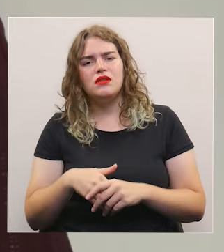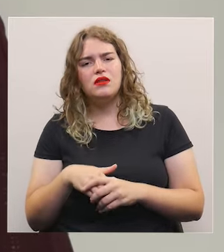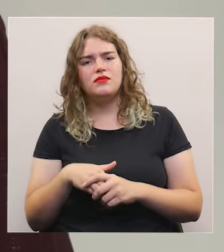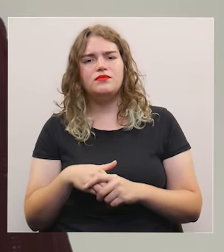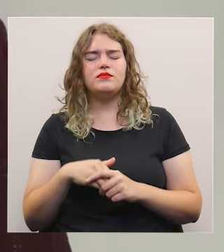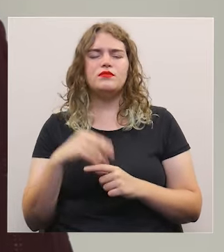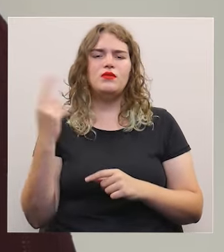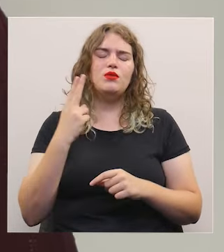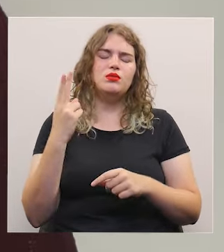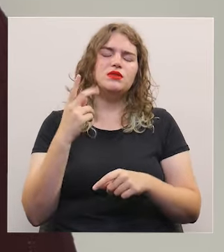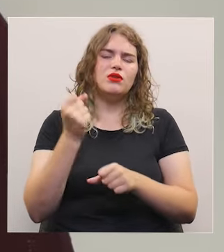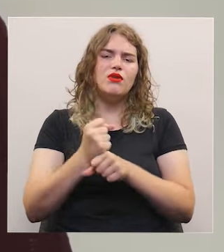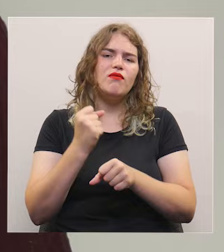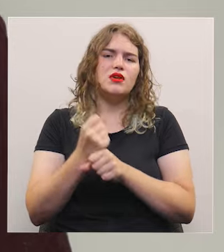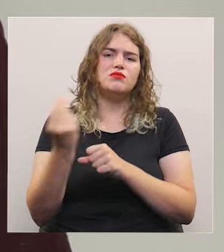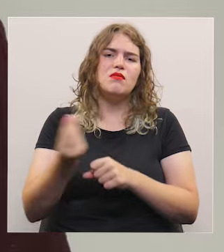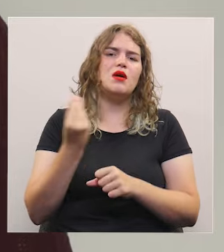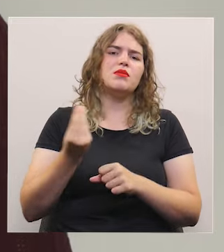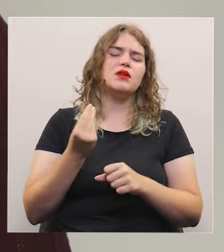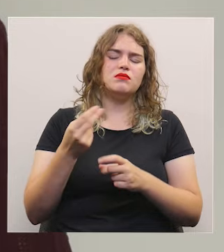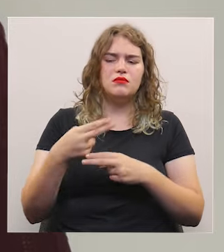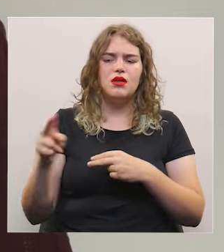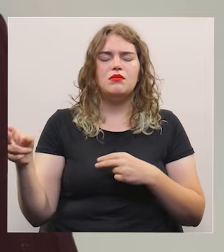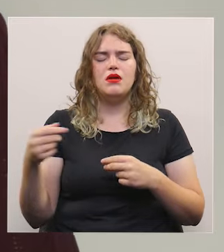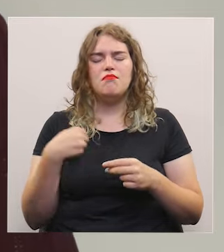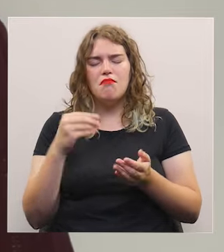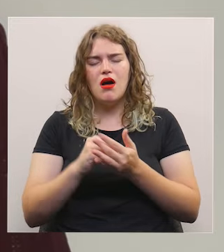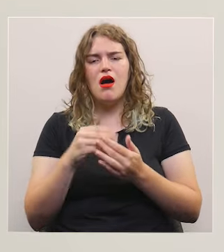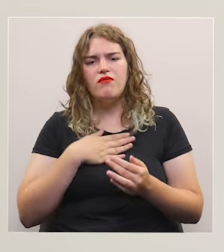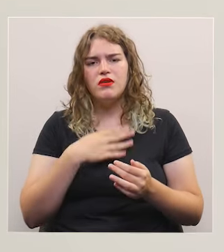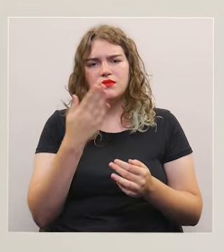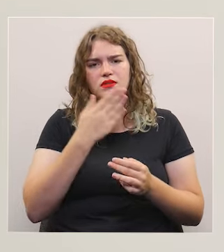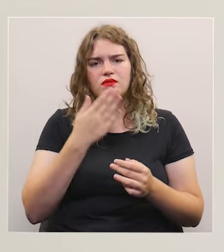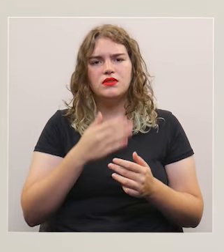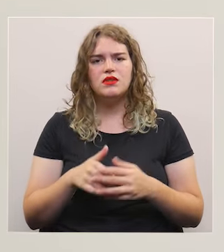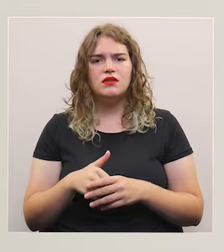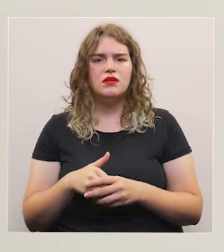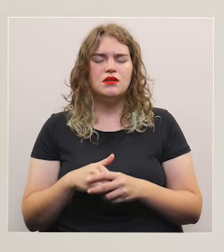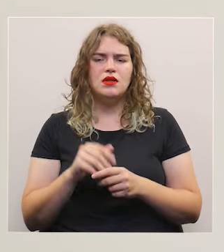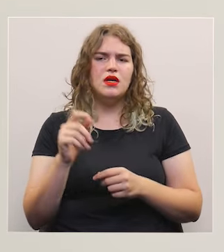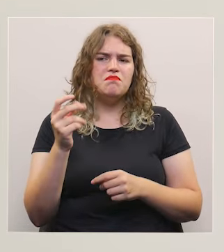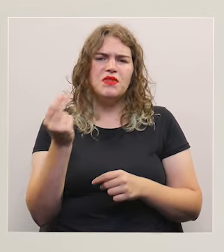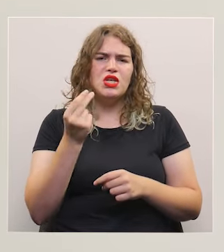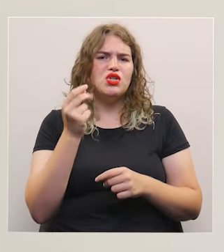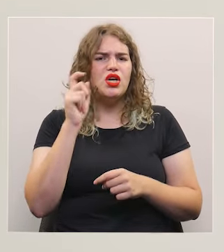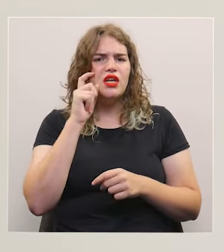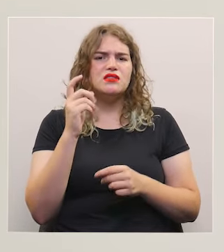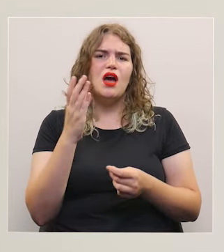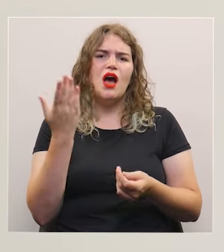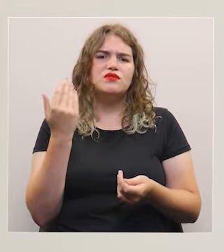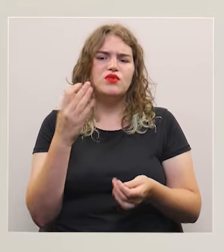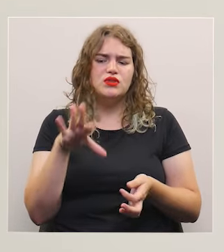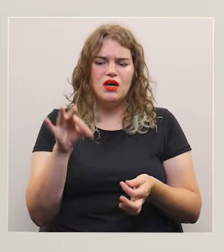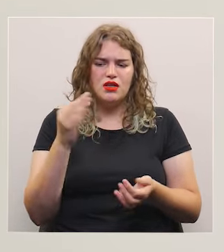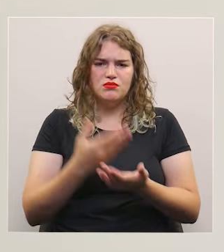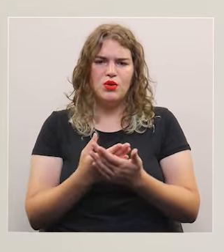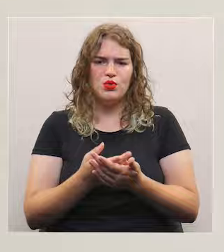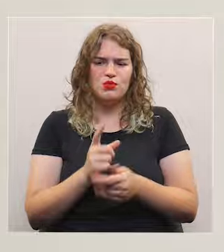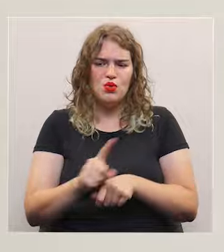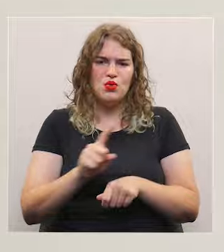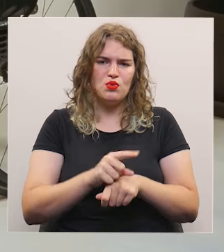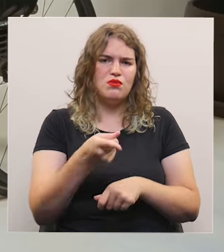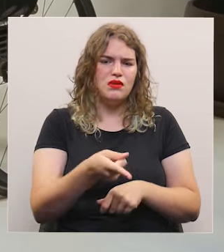Prin încercarea aceasta Dumnezeu ne șlăfuiește în continuare. Mai avem de învățat. De ce ați fost aleși pentru așa